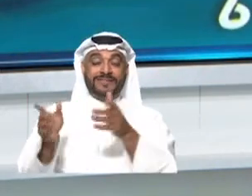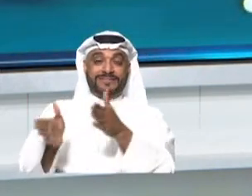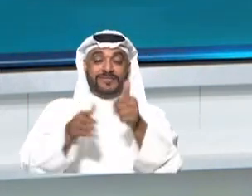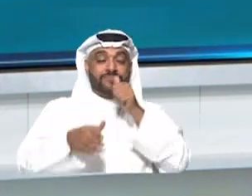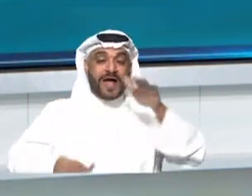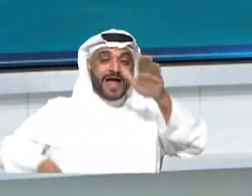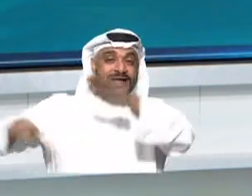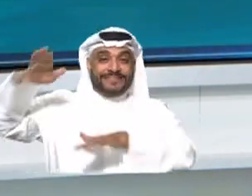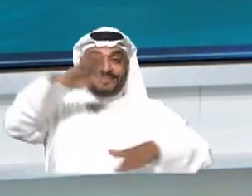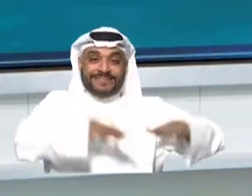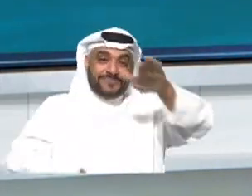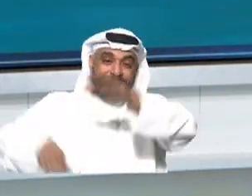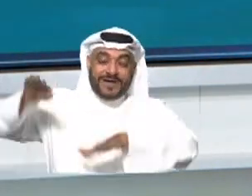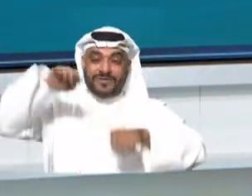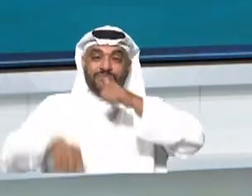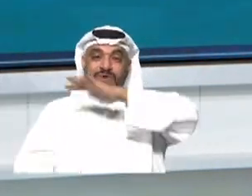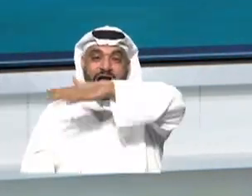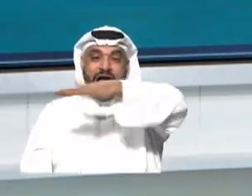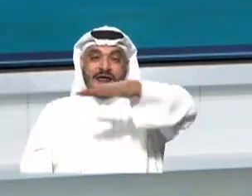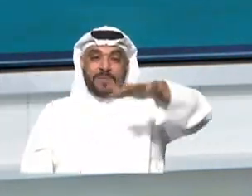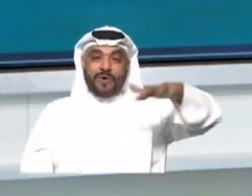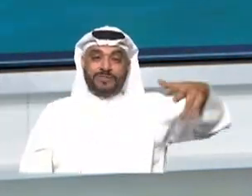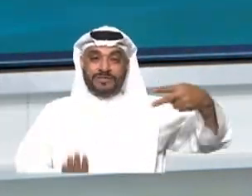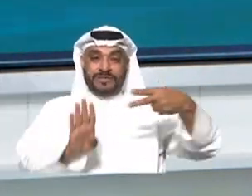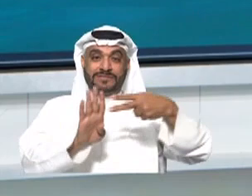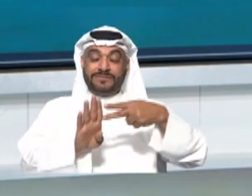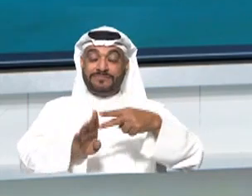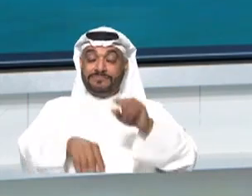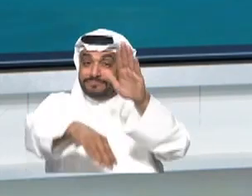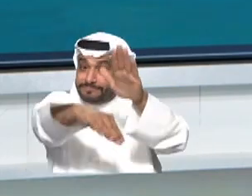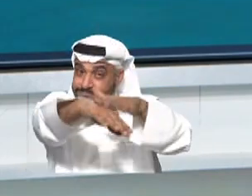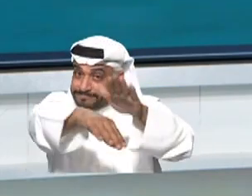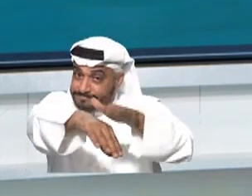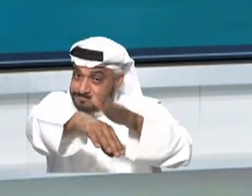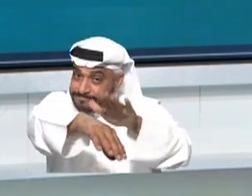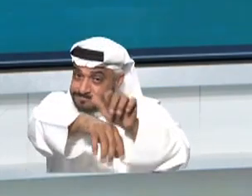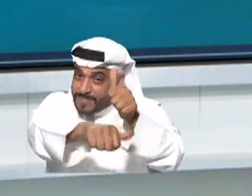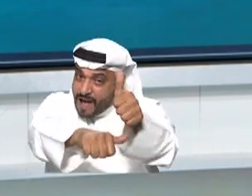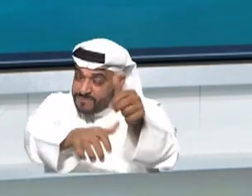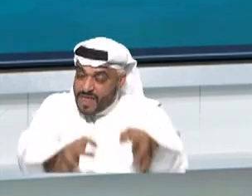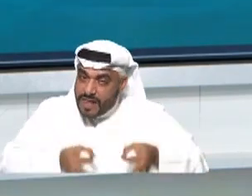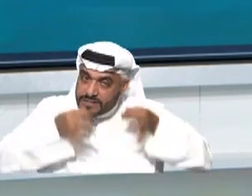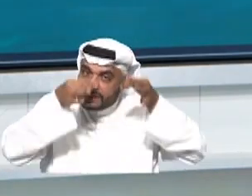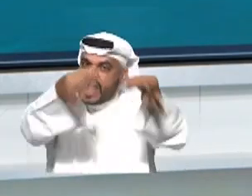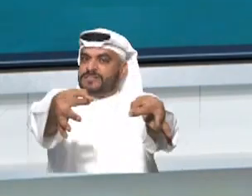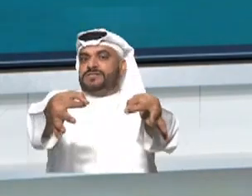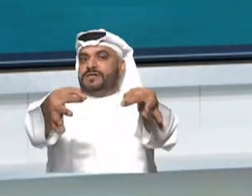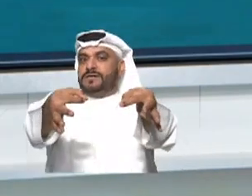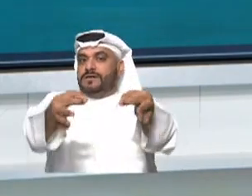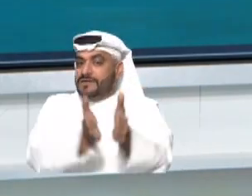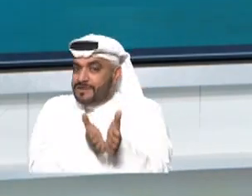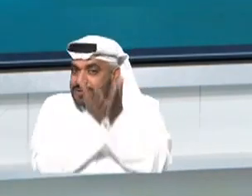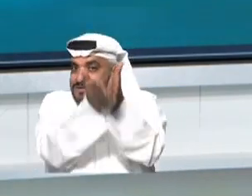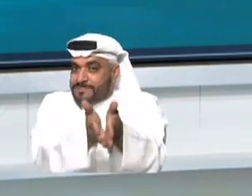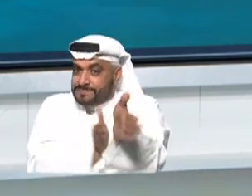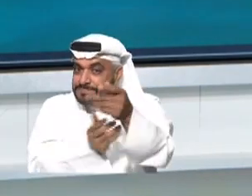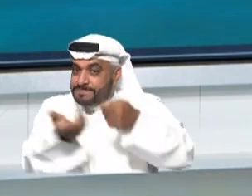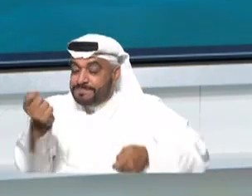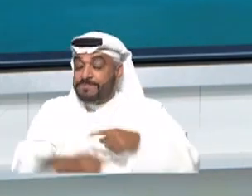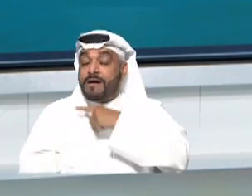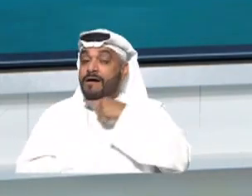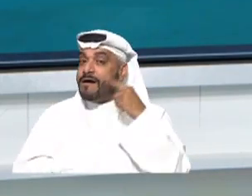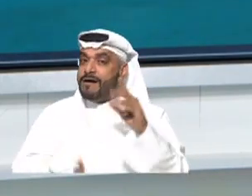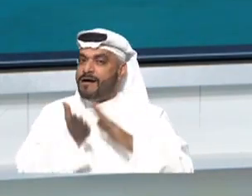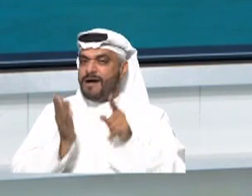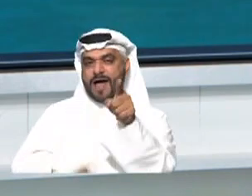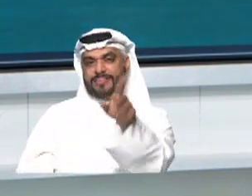إن شاء الله خلال 24 ساعة القادمة غير مناسبة لأي نشاط بحري. حالة البحر معتدل إلى عالي الموج وارتفاع الموج من 2